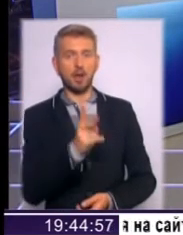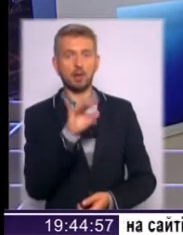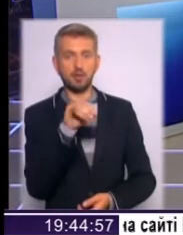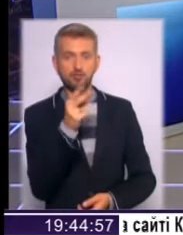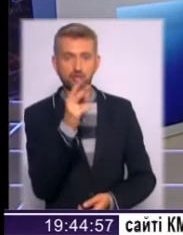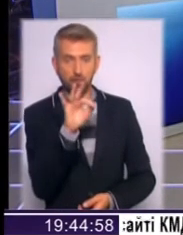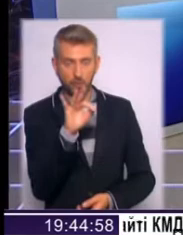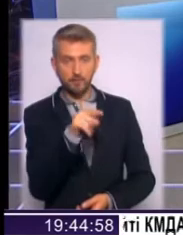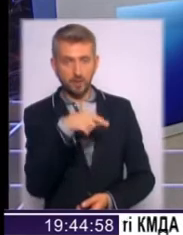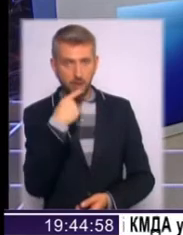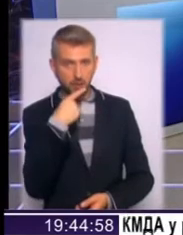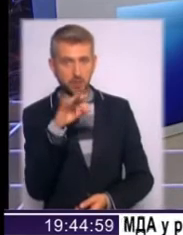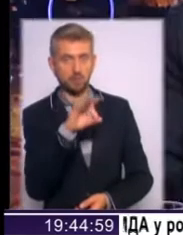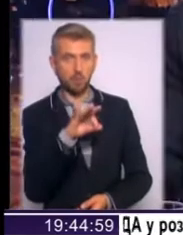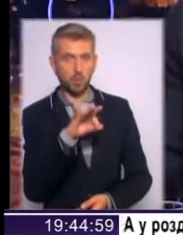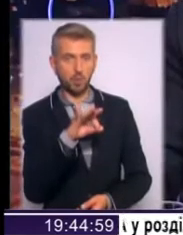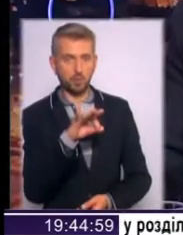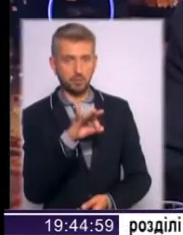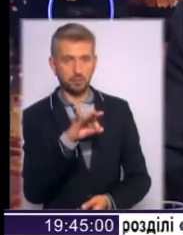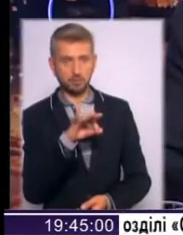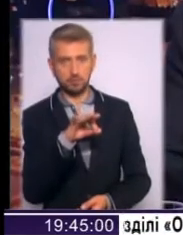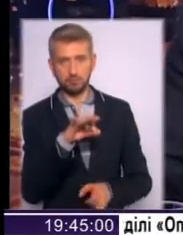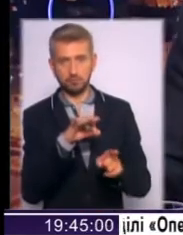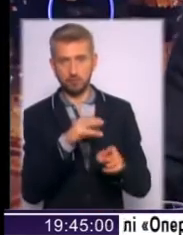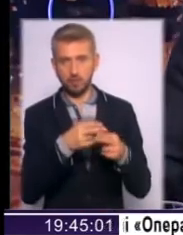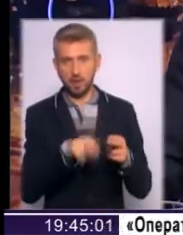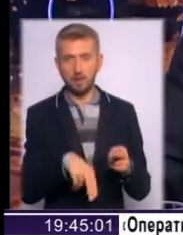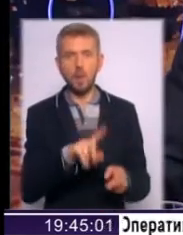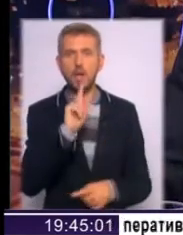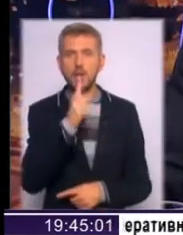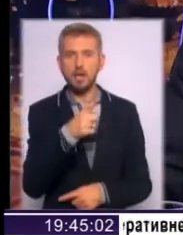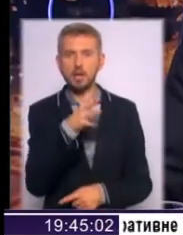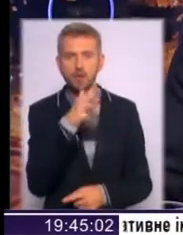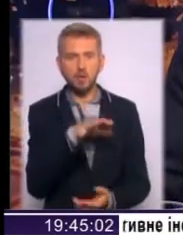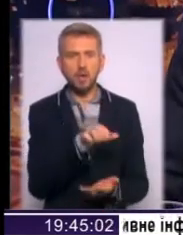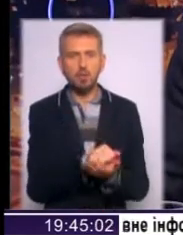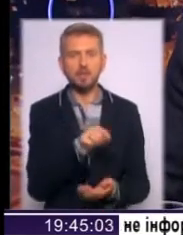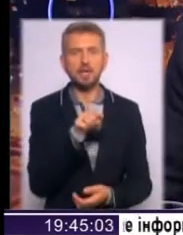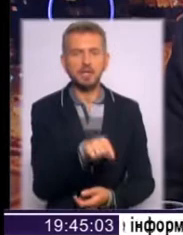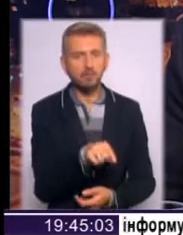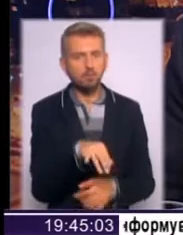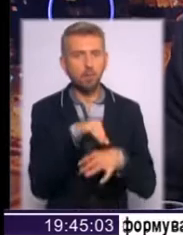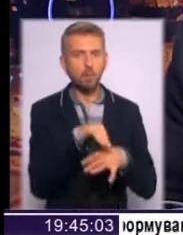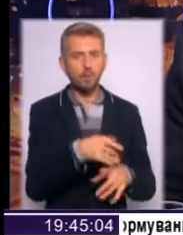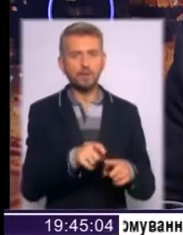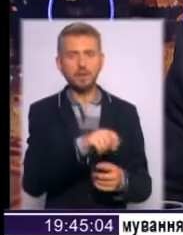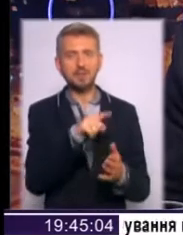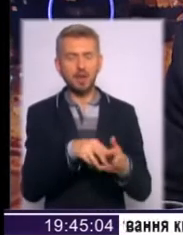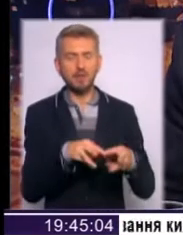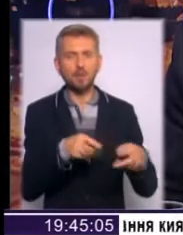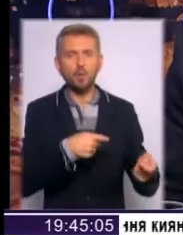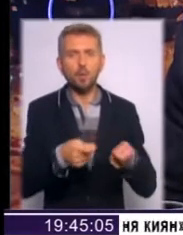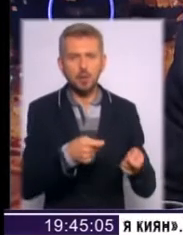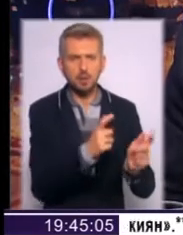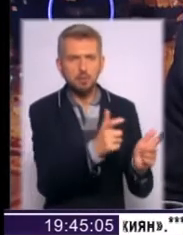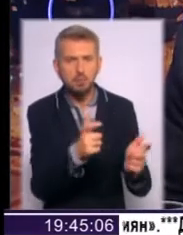от ви кажете про бортники, да? Рік часу займався цим, проводив це питання в уряді. Уявіть